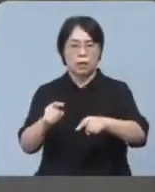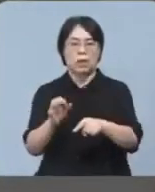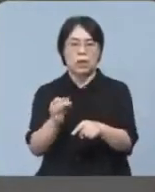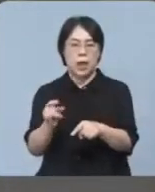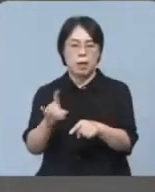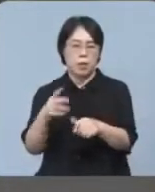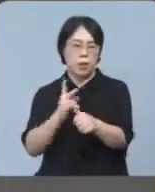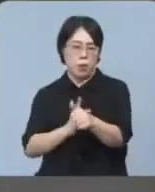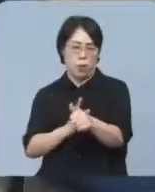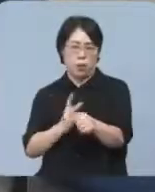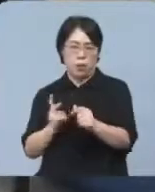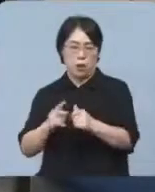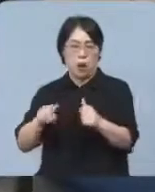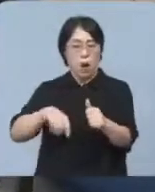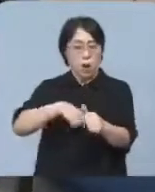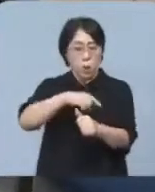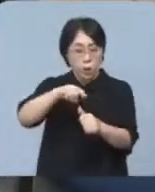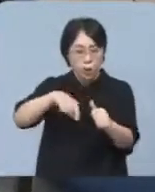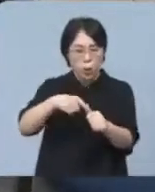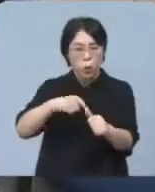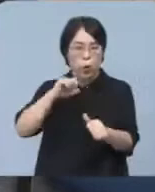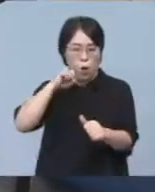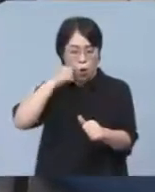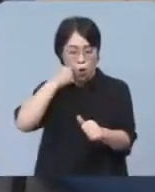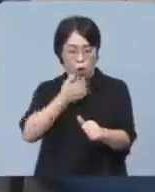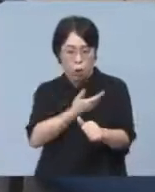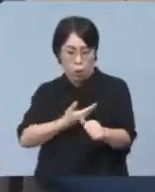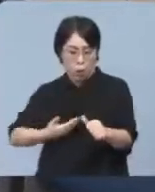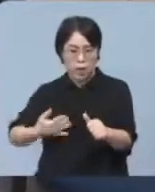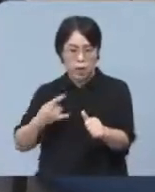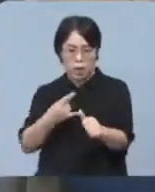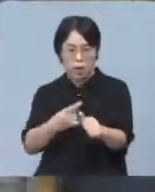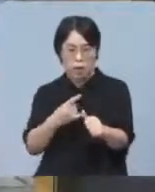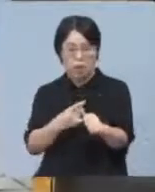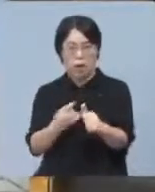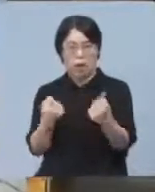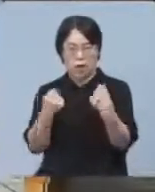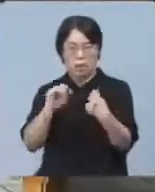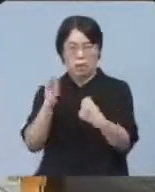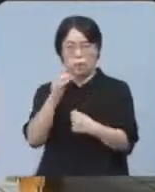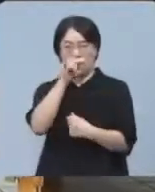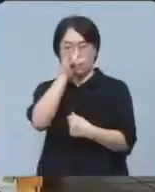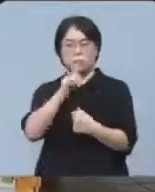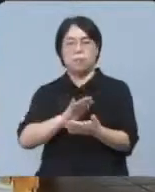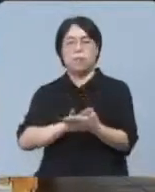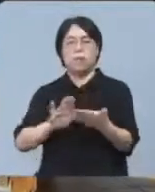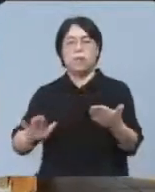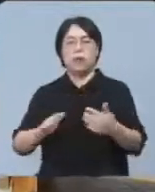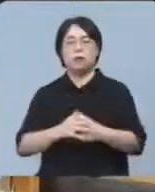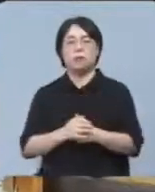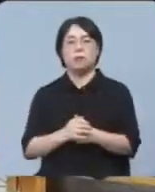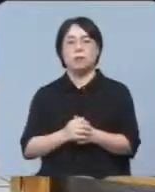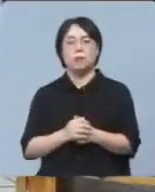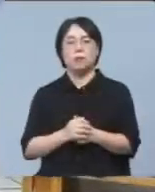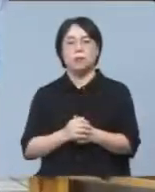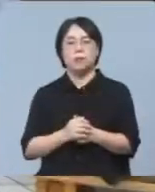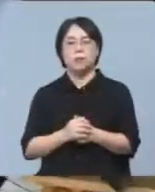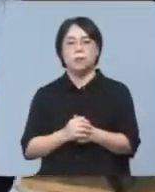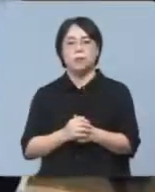교육 여건이 열악한 외국 제자들에게 든든한 버팀목이 되고 있습니다 kbs 뉴스 이 종은 입니다